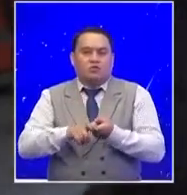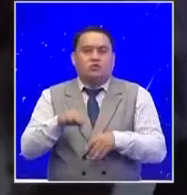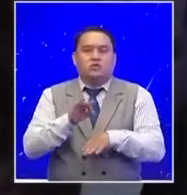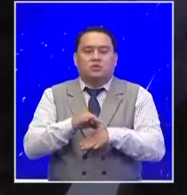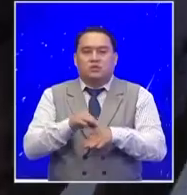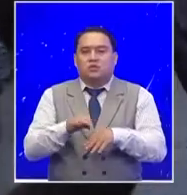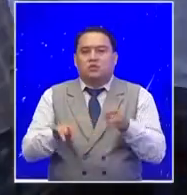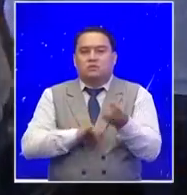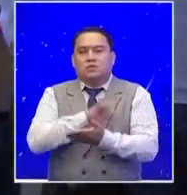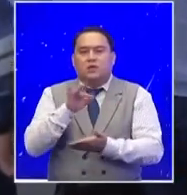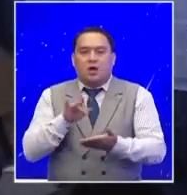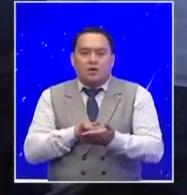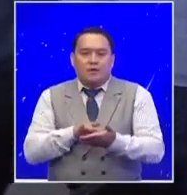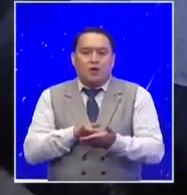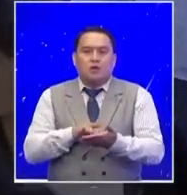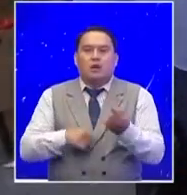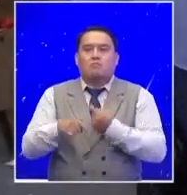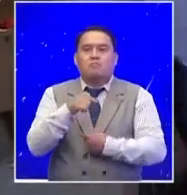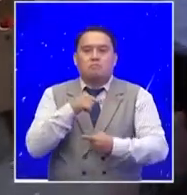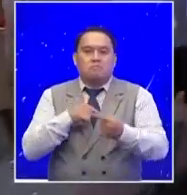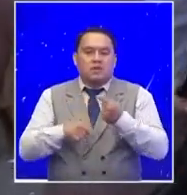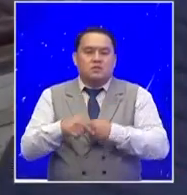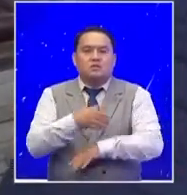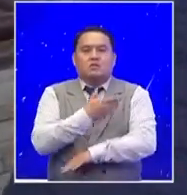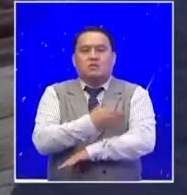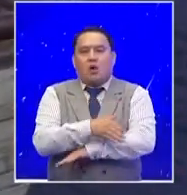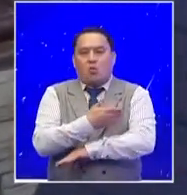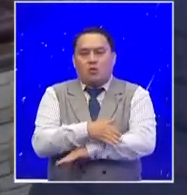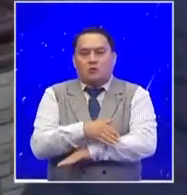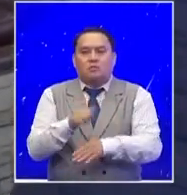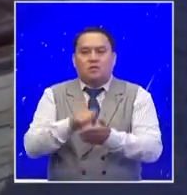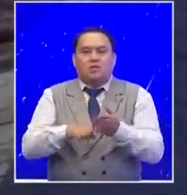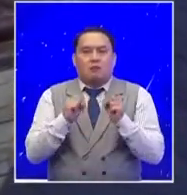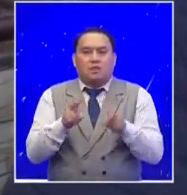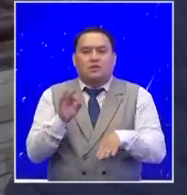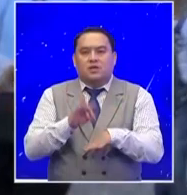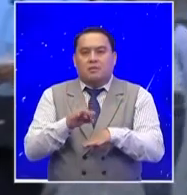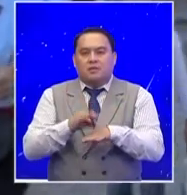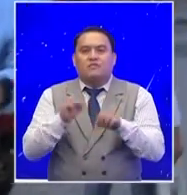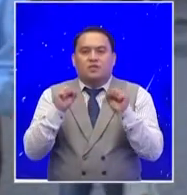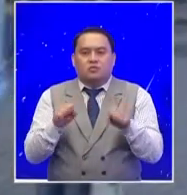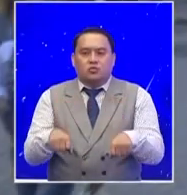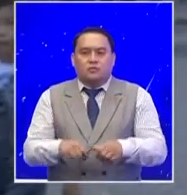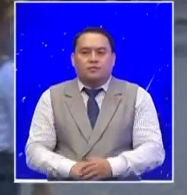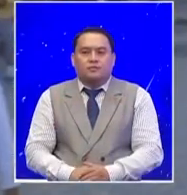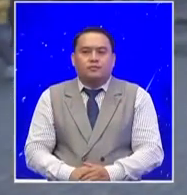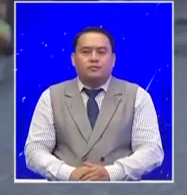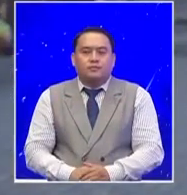специалисты городского СЭС. Так называемый бизнес на асфальте может стать причиной и других опасных заболеваний.